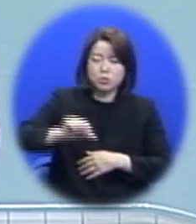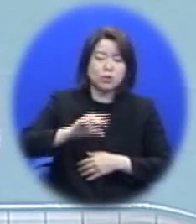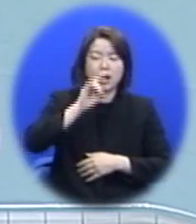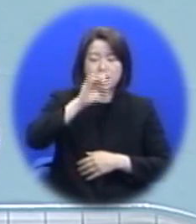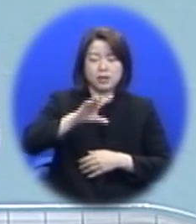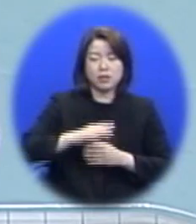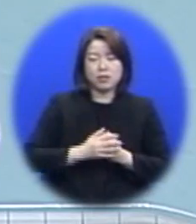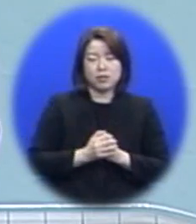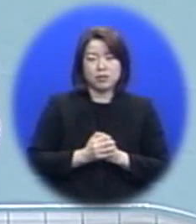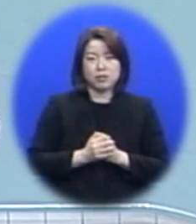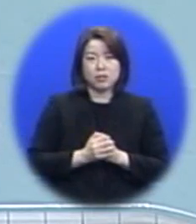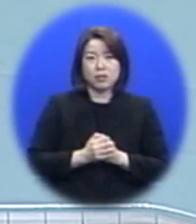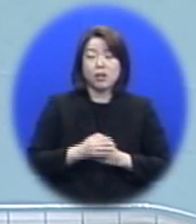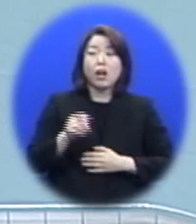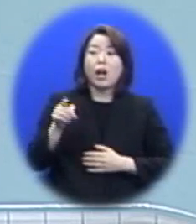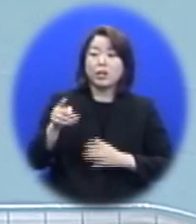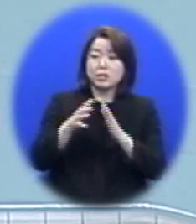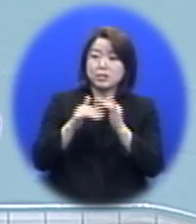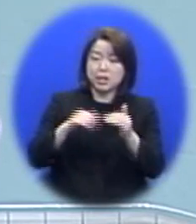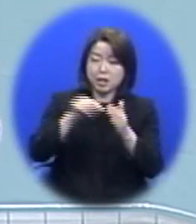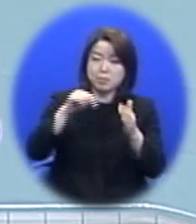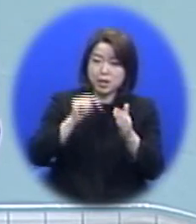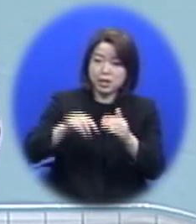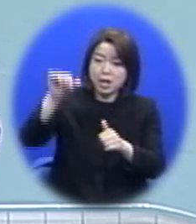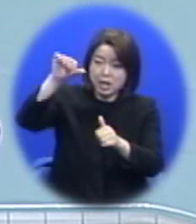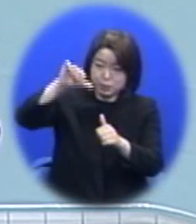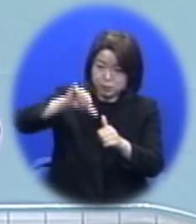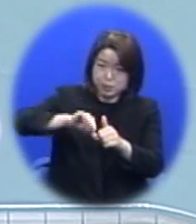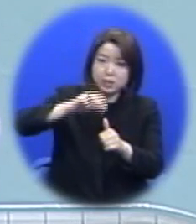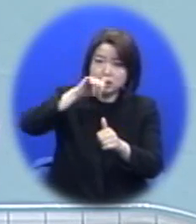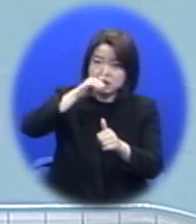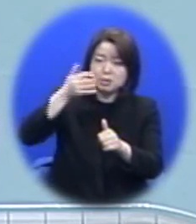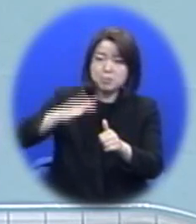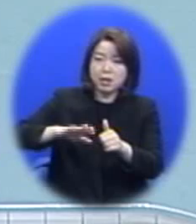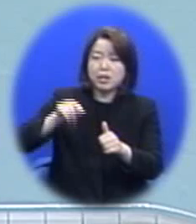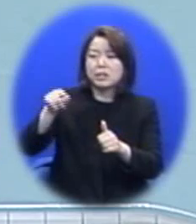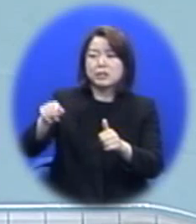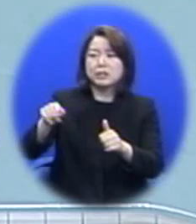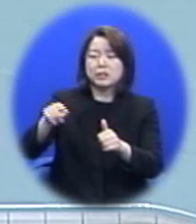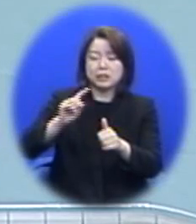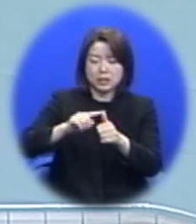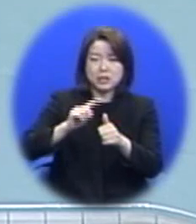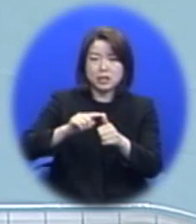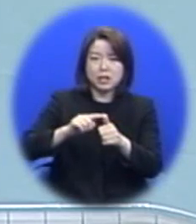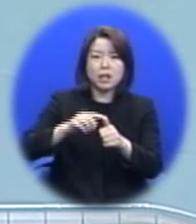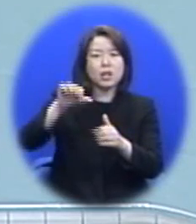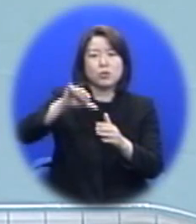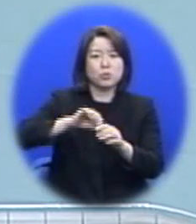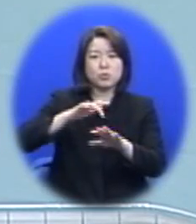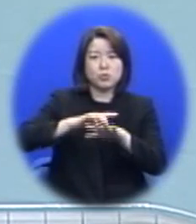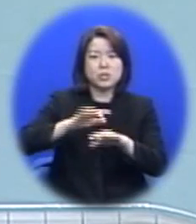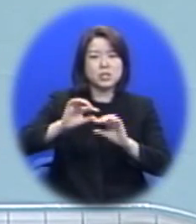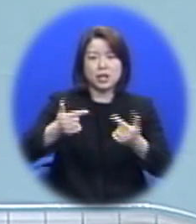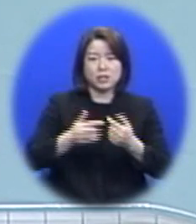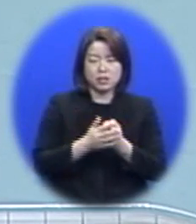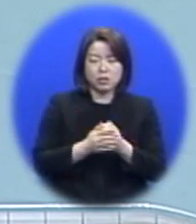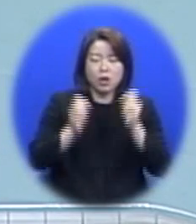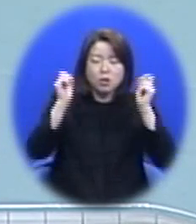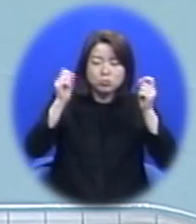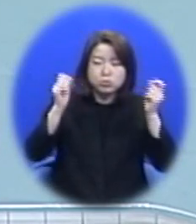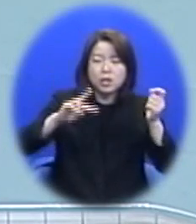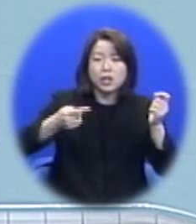된다는 것입니다. 그 사람 안에 귀신이 들어갔지만 그가 귀신은 아닙니다. 무당이라도 그